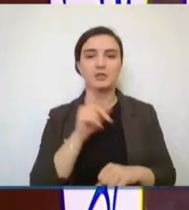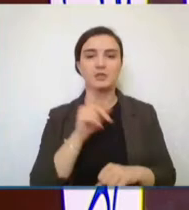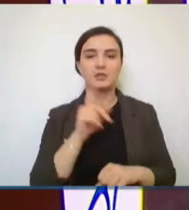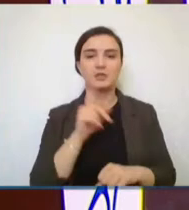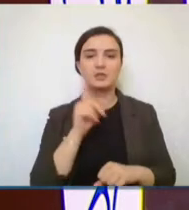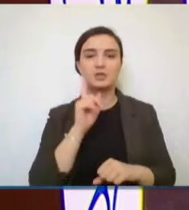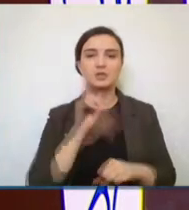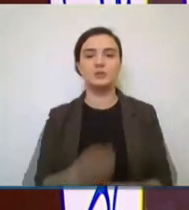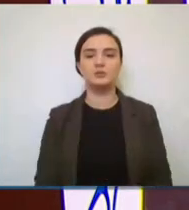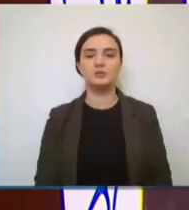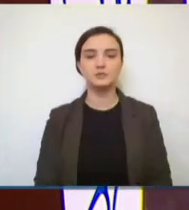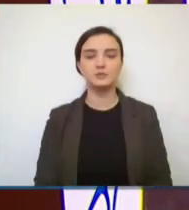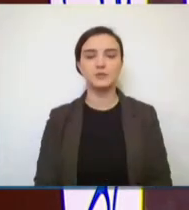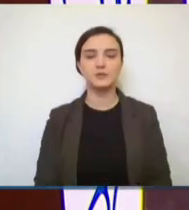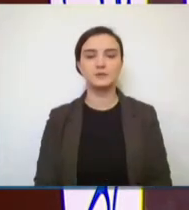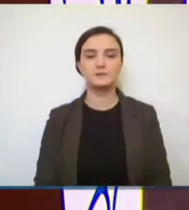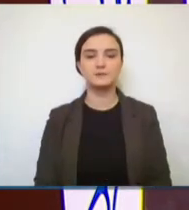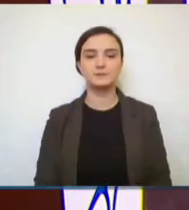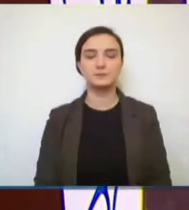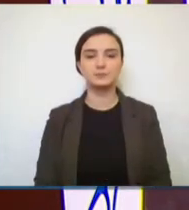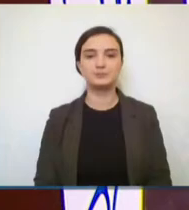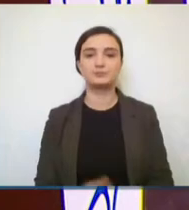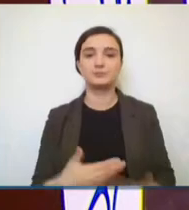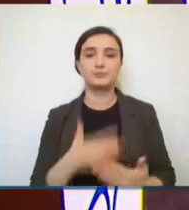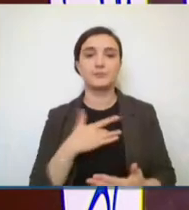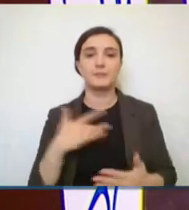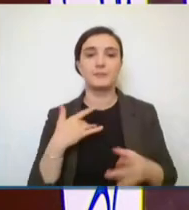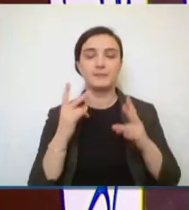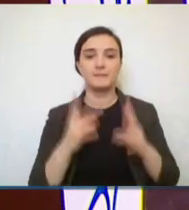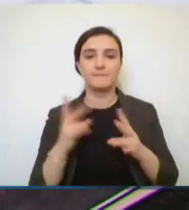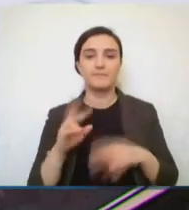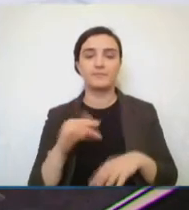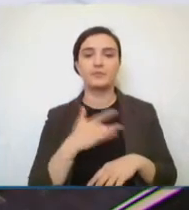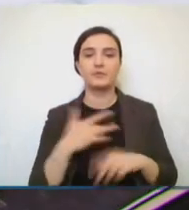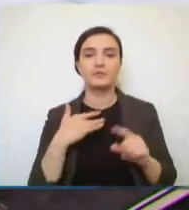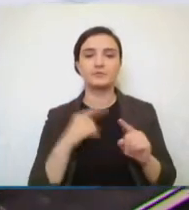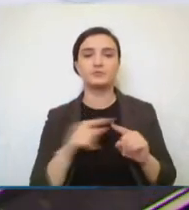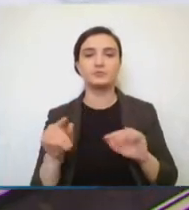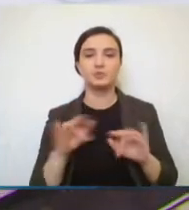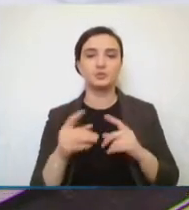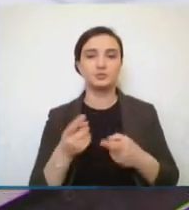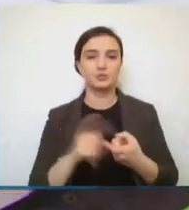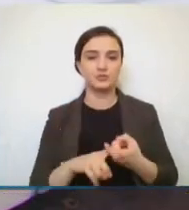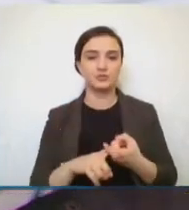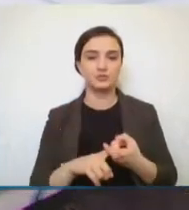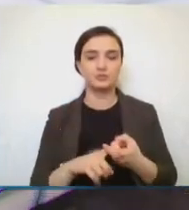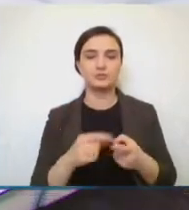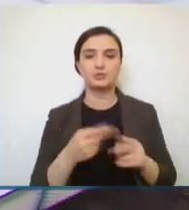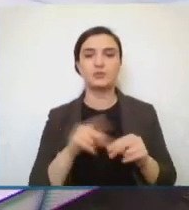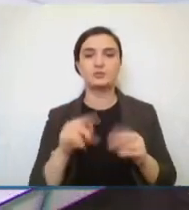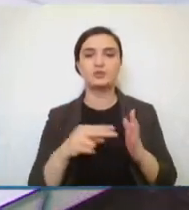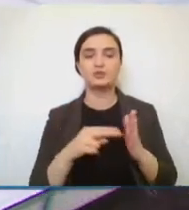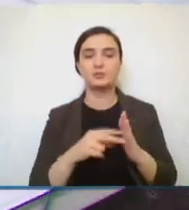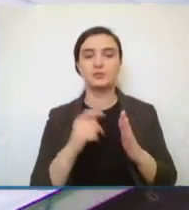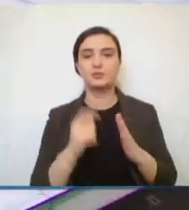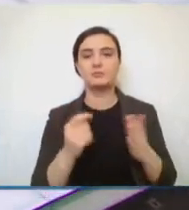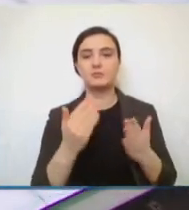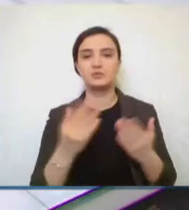მაგალითად ფილტვის დაზიანებას ან ფილტვში მიმდინარე პროცესს უკავშირდებოდეს. ამის შეფასებისათვის თქვენ გჭირდებათ